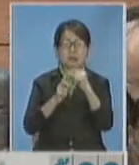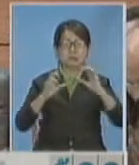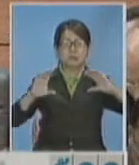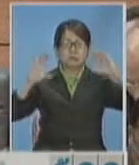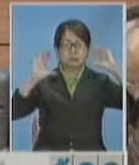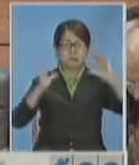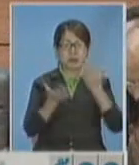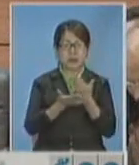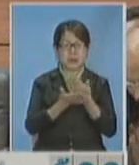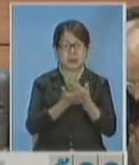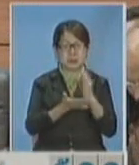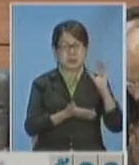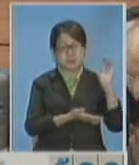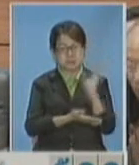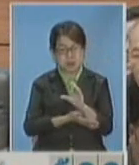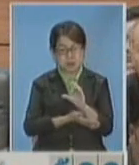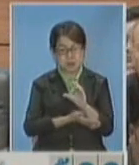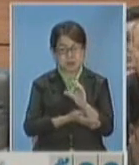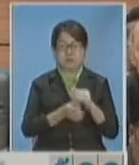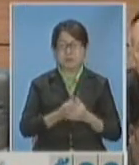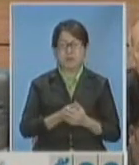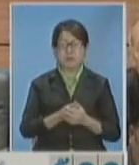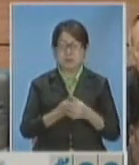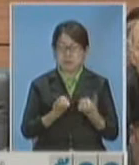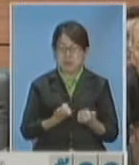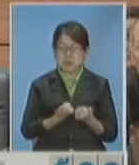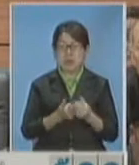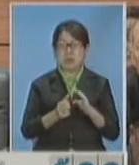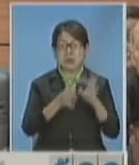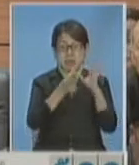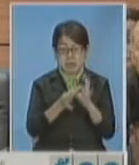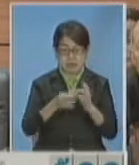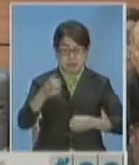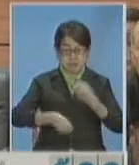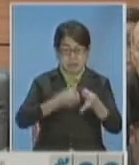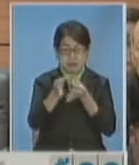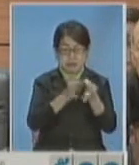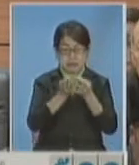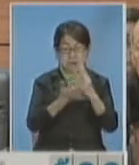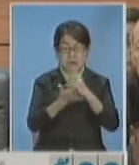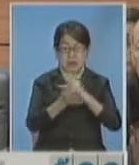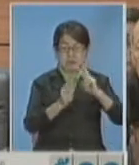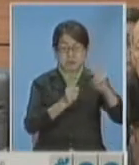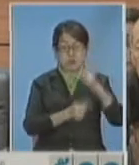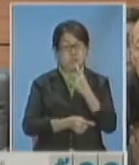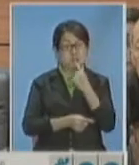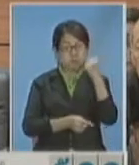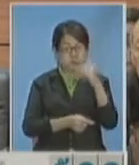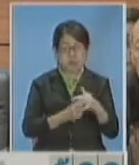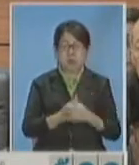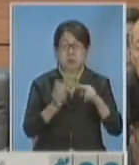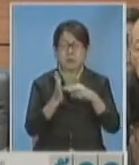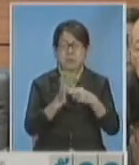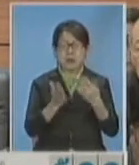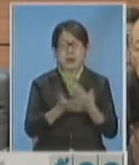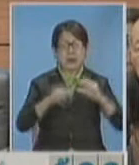าลจัดงบประมาณเนี่ยเอานำมาอภิปรายในวาระที่สองไม่ได้คือหมายถึงว่าพูดถึงการจัด